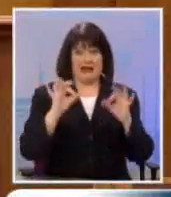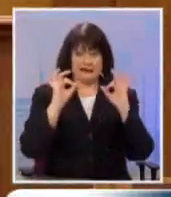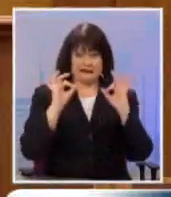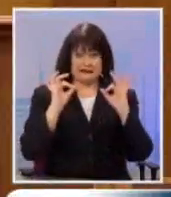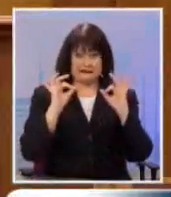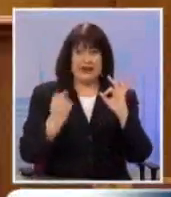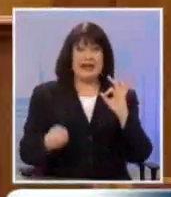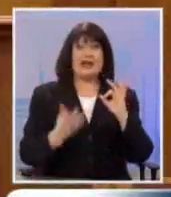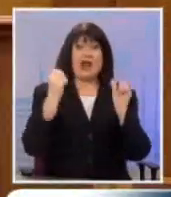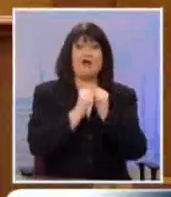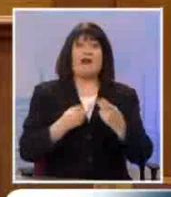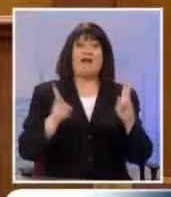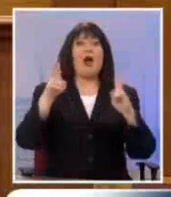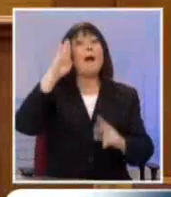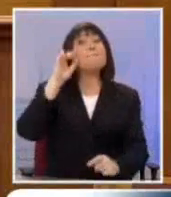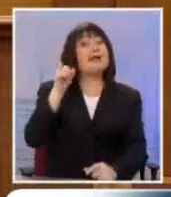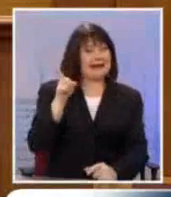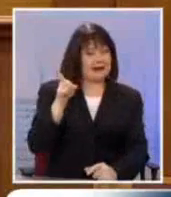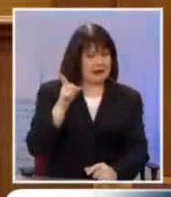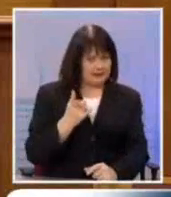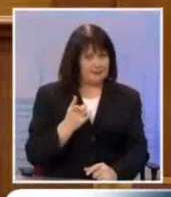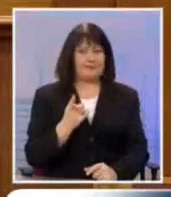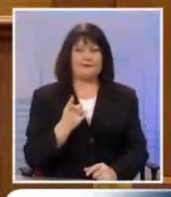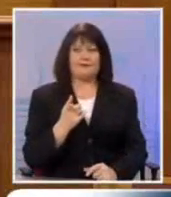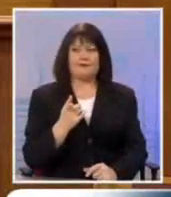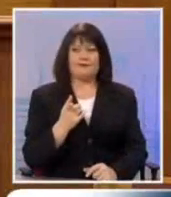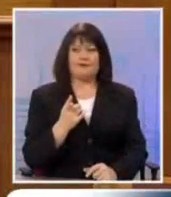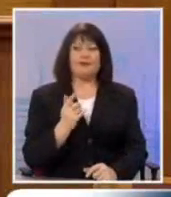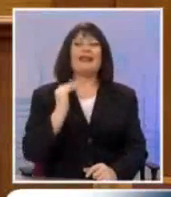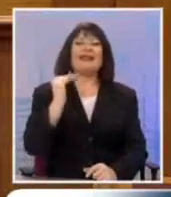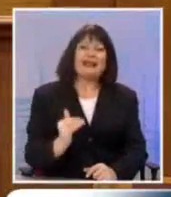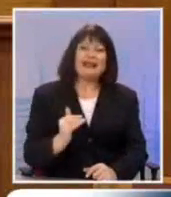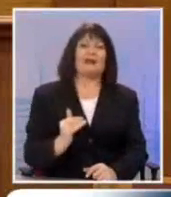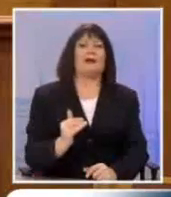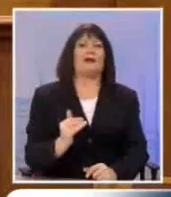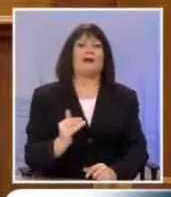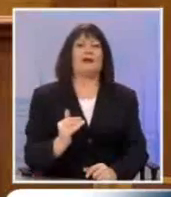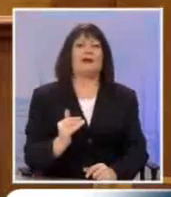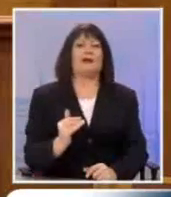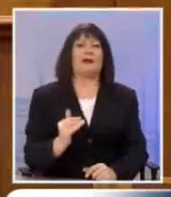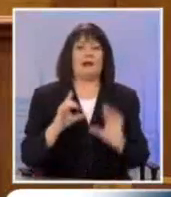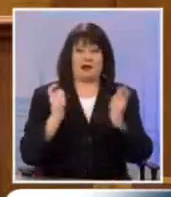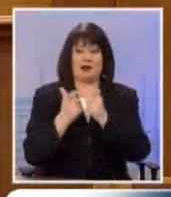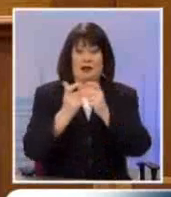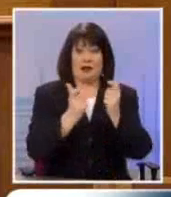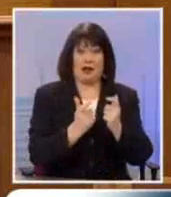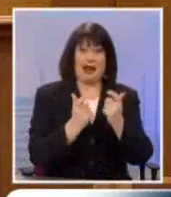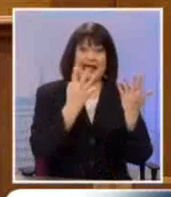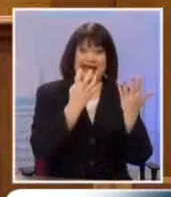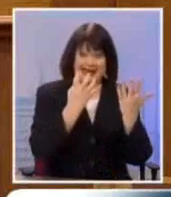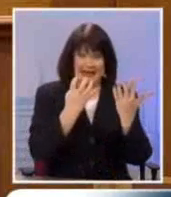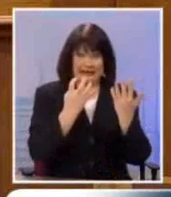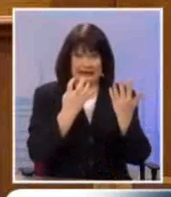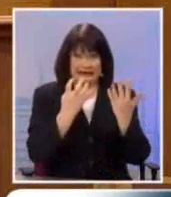του νεοφιλελευθερισμού στην Αμερική, η κατώτερη 90% των οικογενειών στην Αμερική,